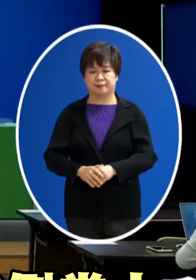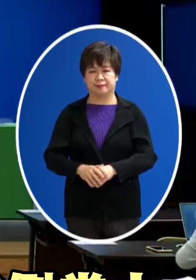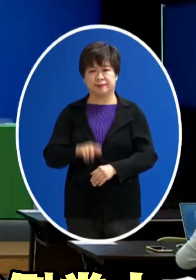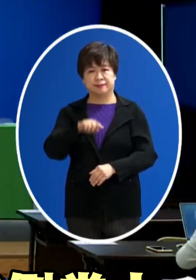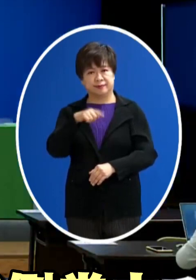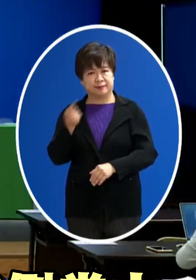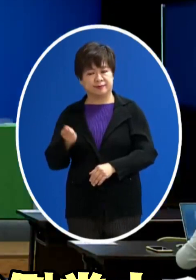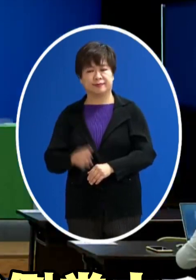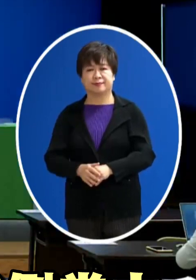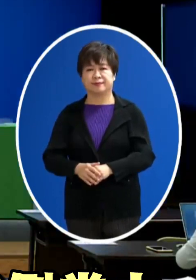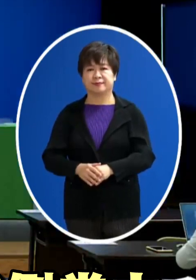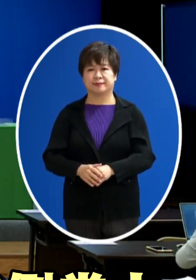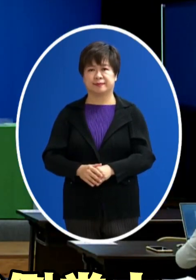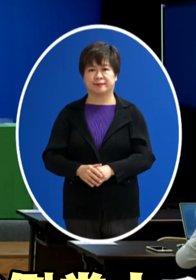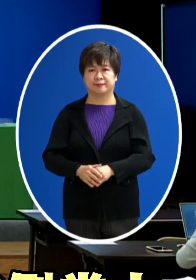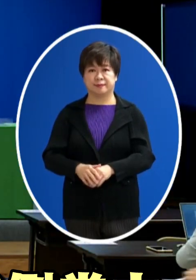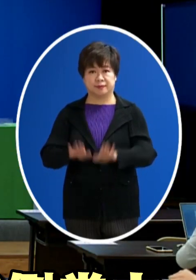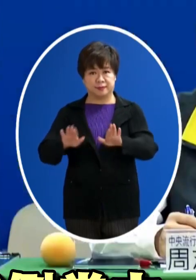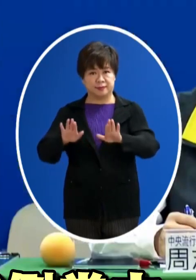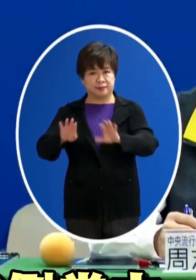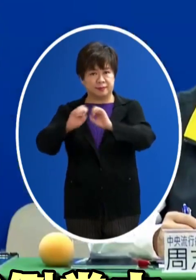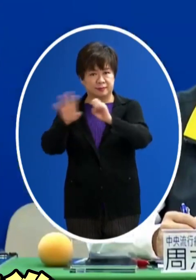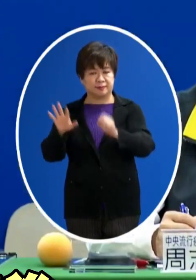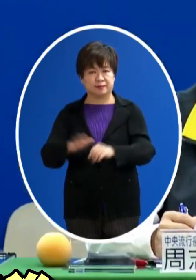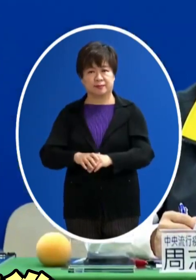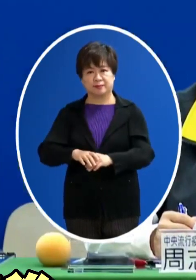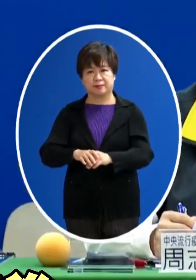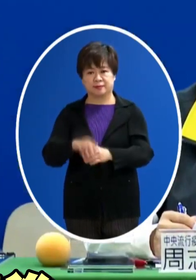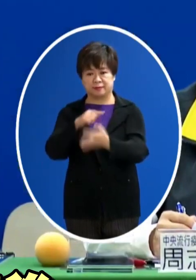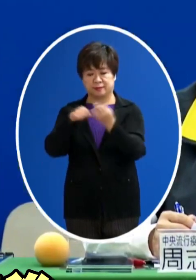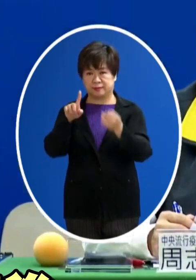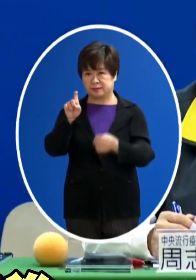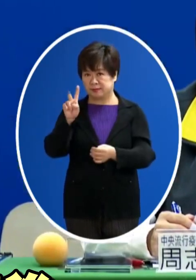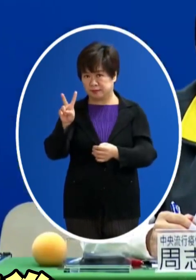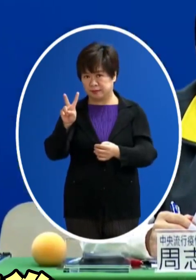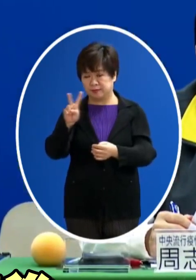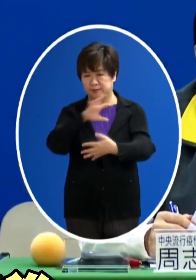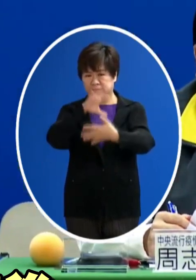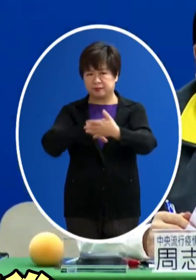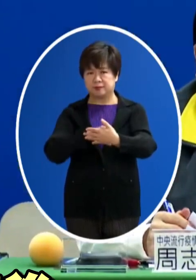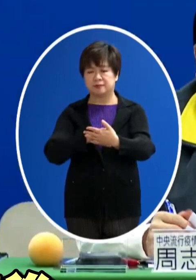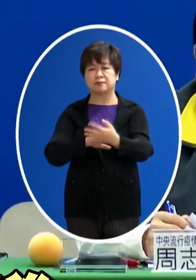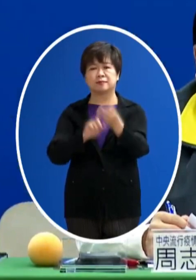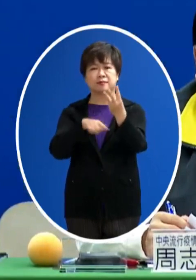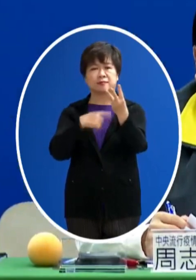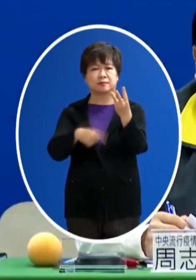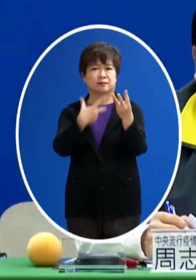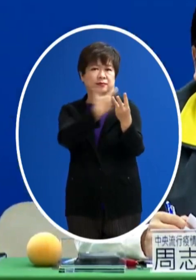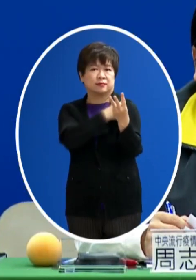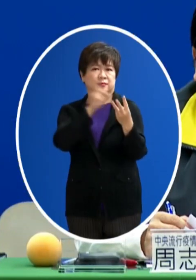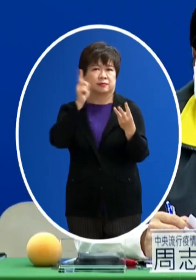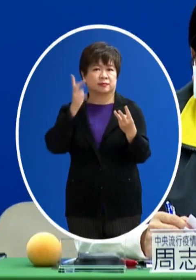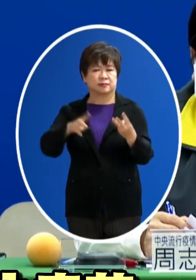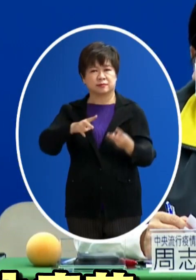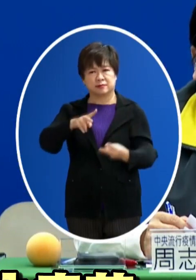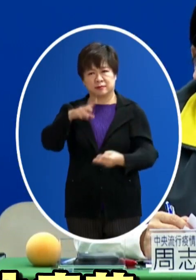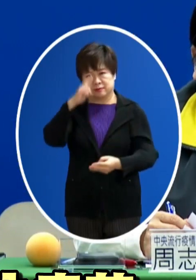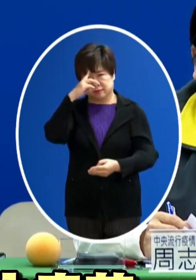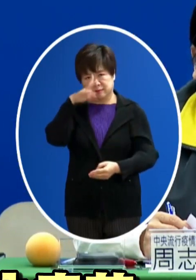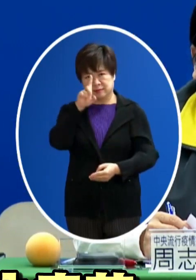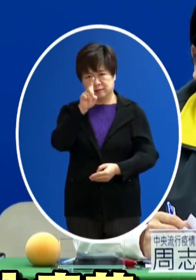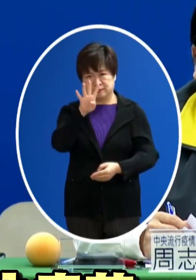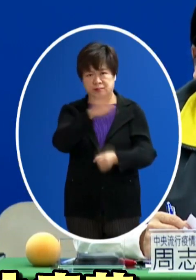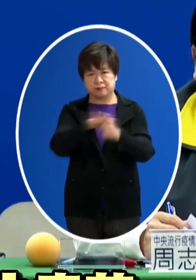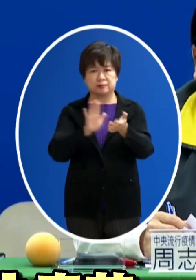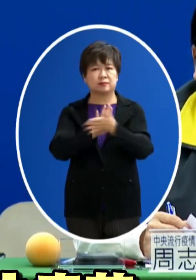那今天这公布的十二例当中，有三例是打了两剂疫苗后突破性感染 Delta， 那确